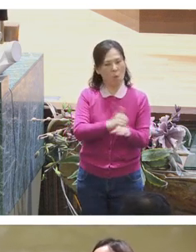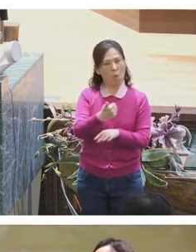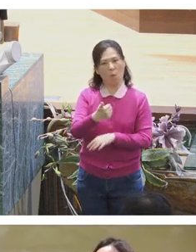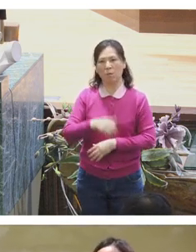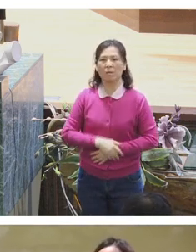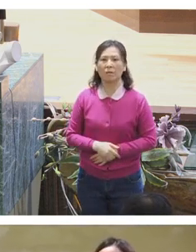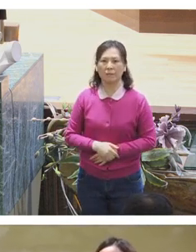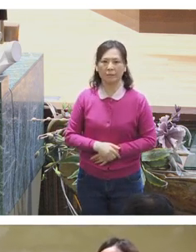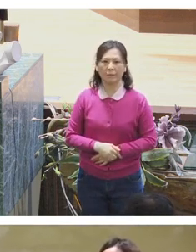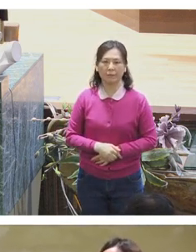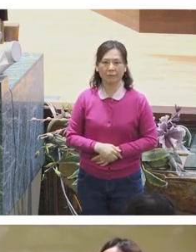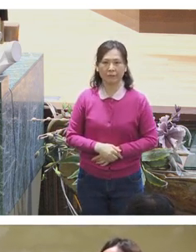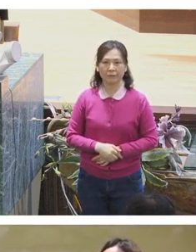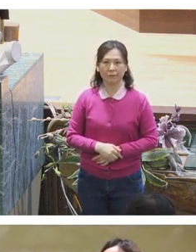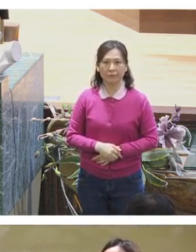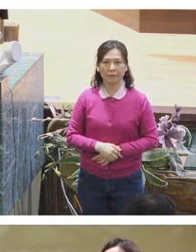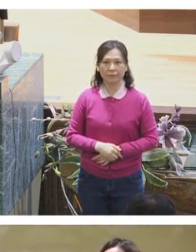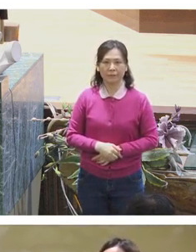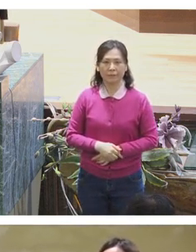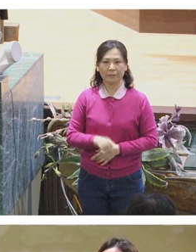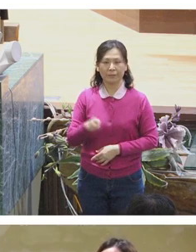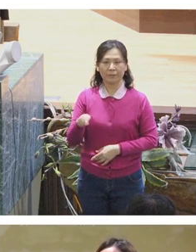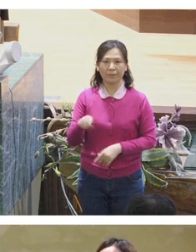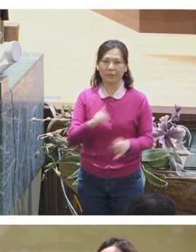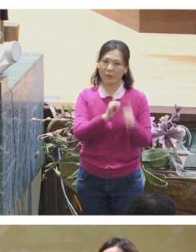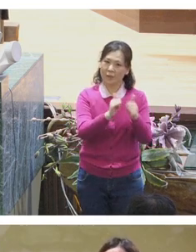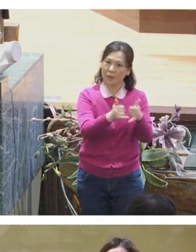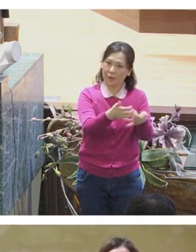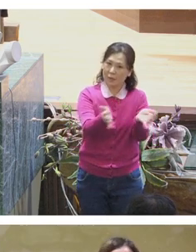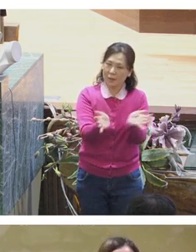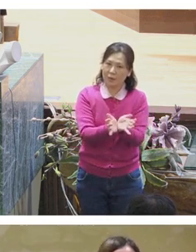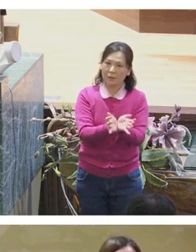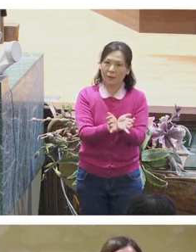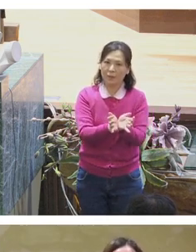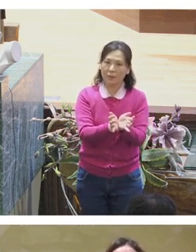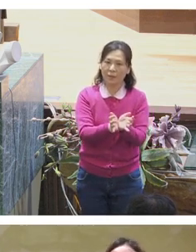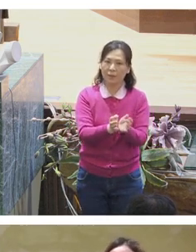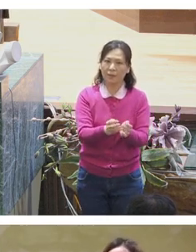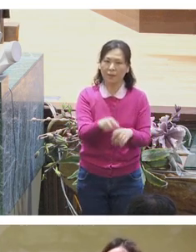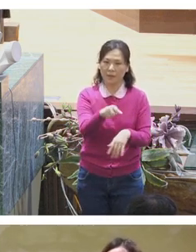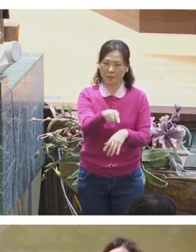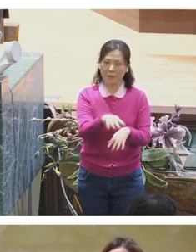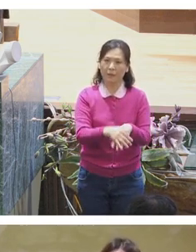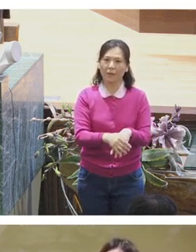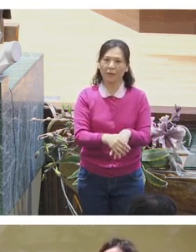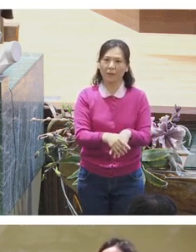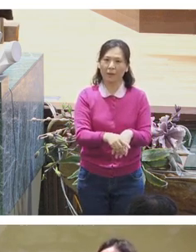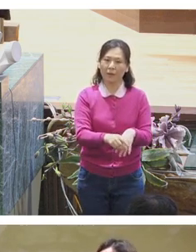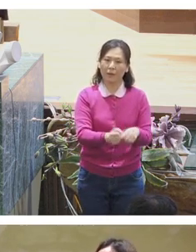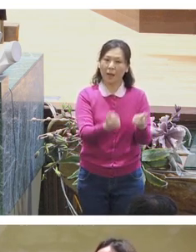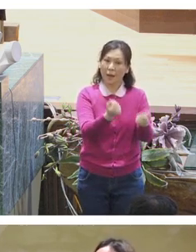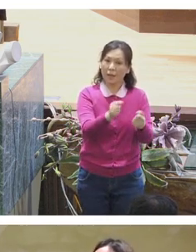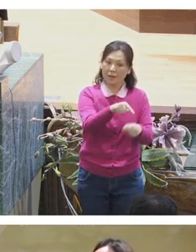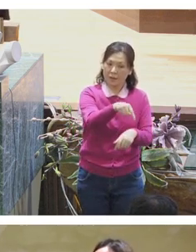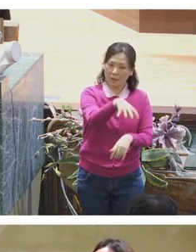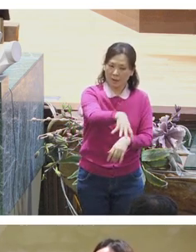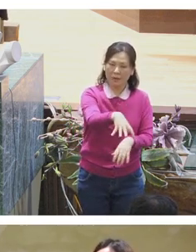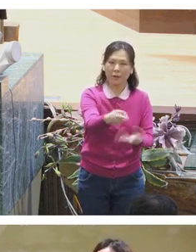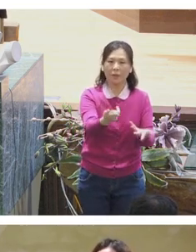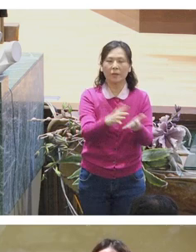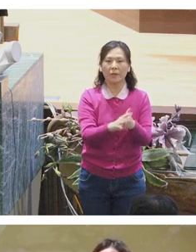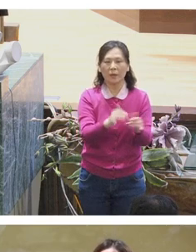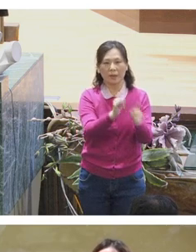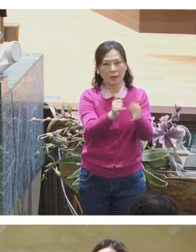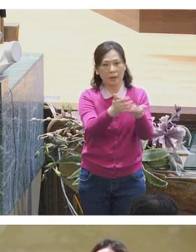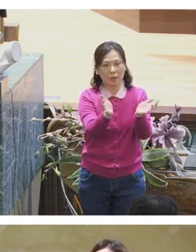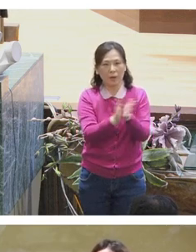彩。那其实我们从社群，我们从在地的团体开始看到，就是